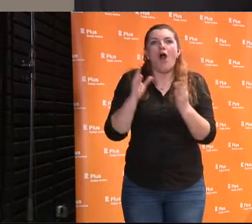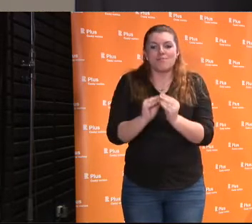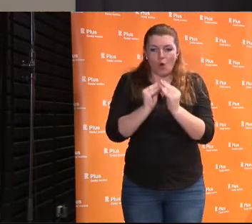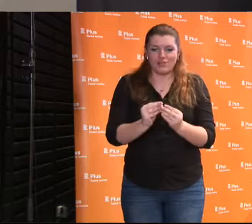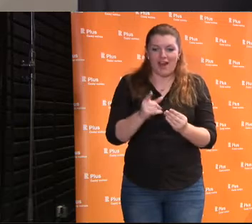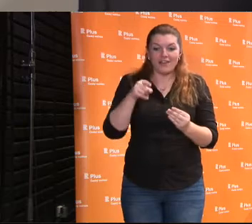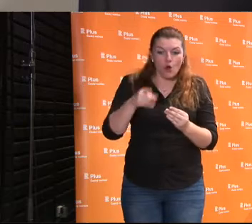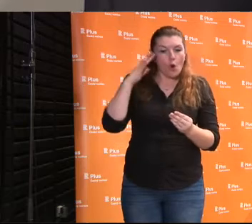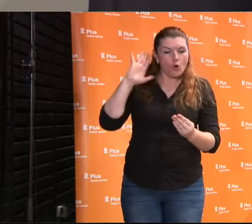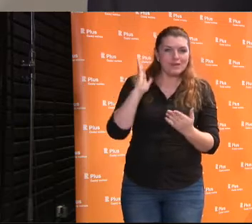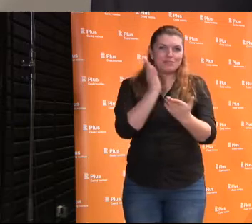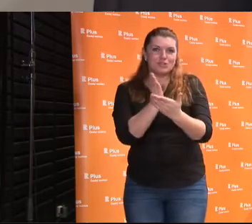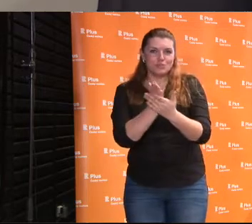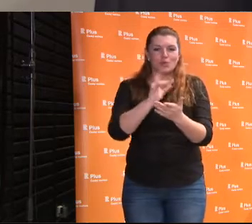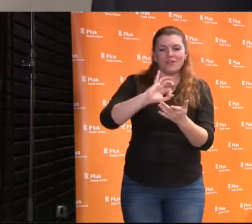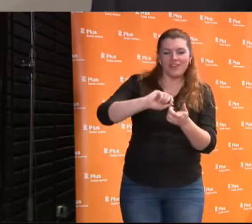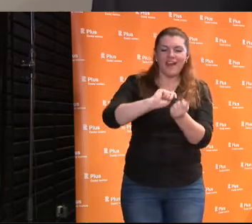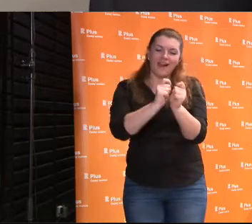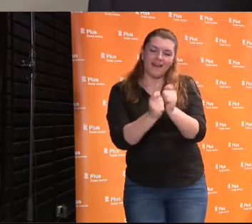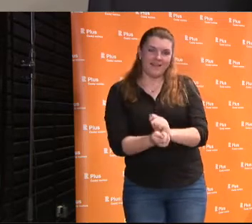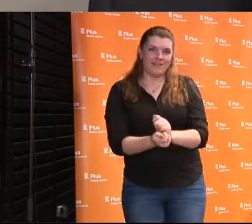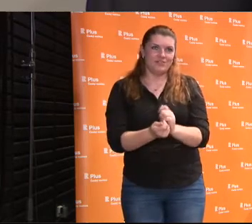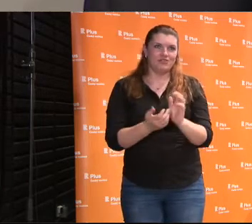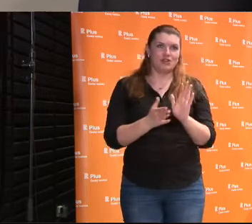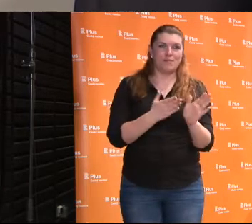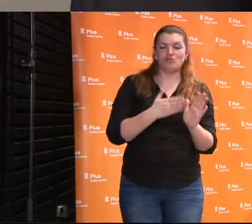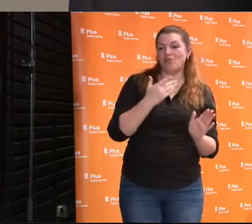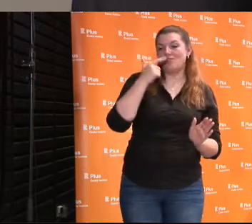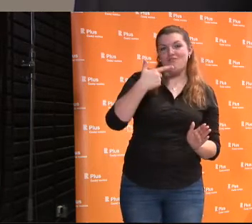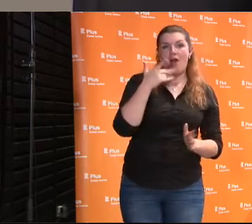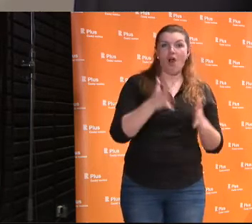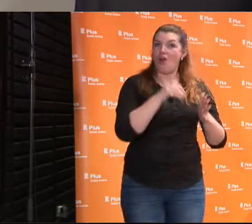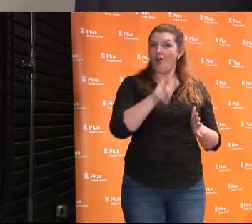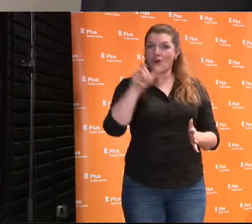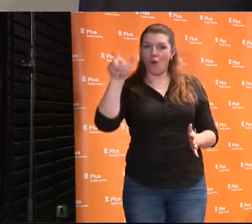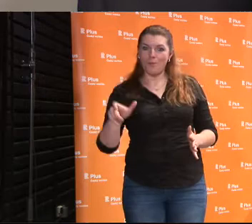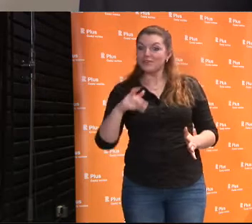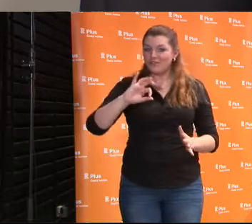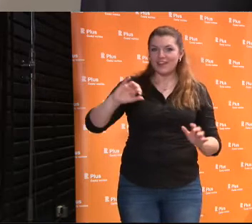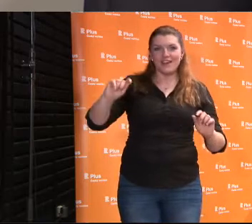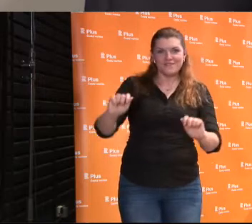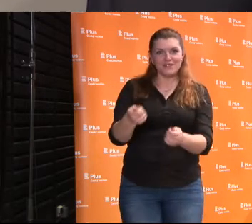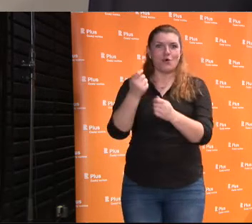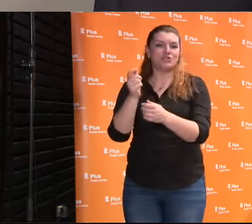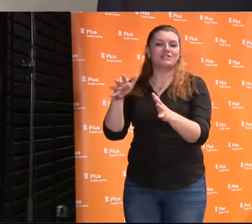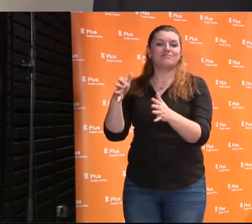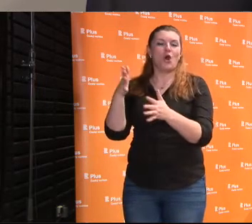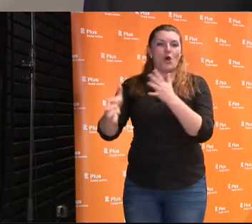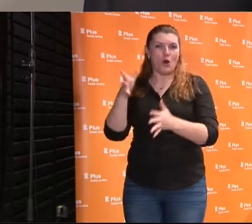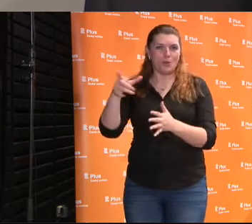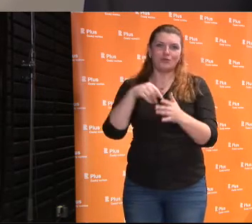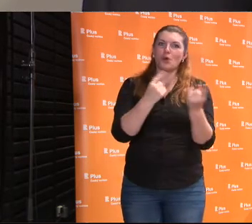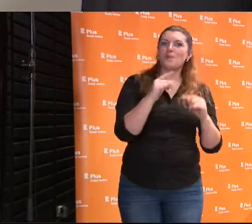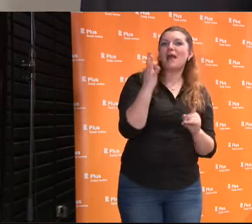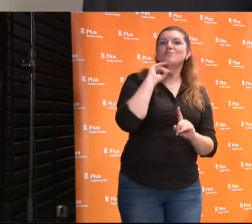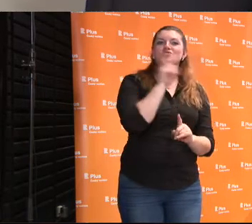je schopná reprodukce, to znamená dva třeba jedinci, dva roboti, vytvoří robota, který si přinese nejlepší vlastnosti svých